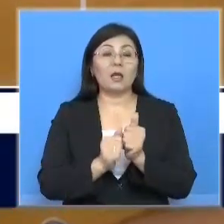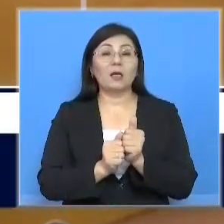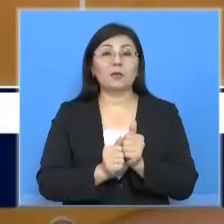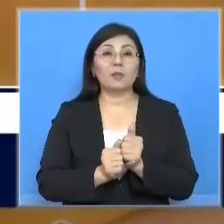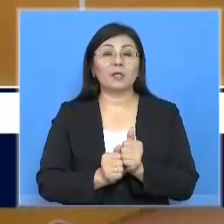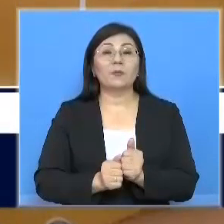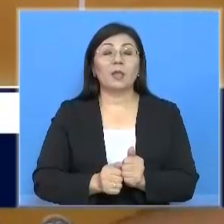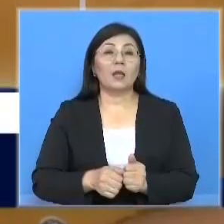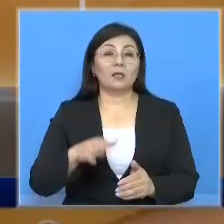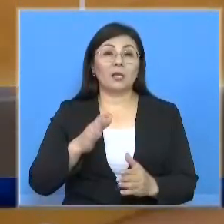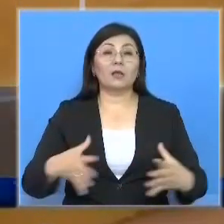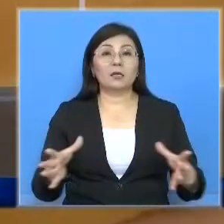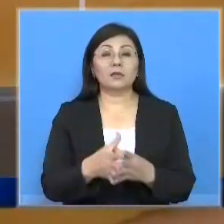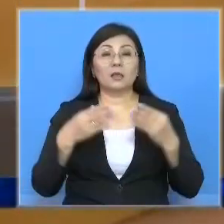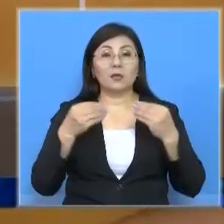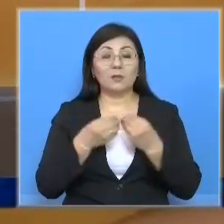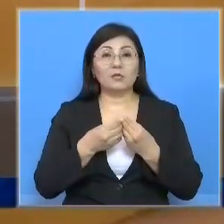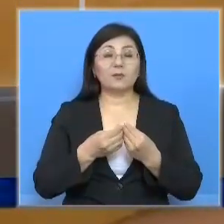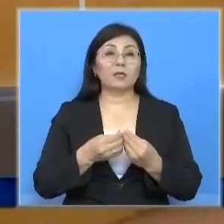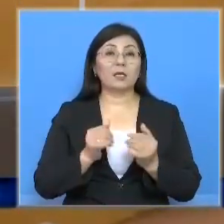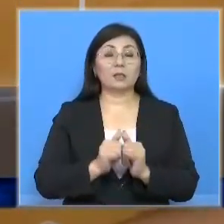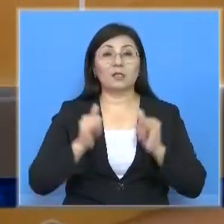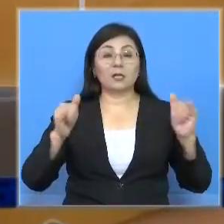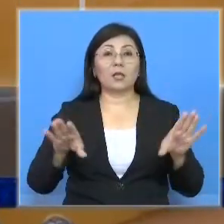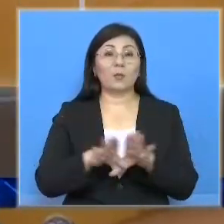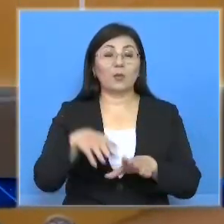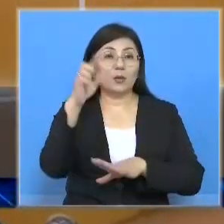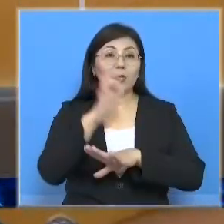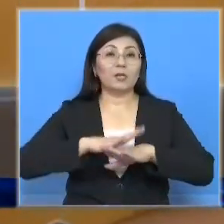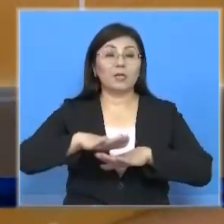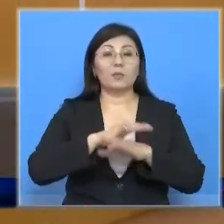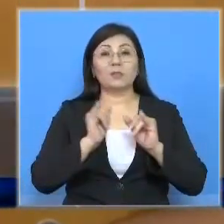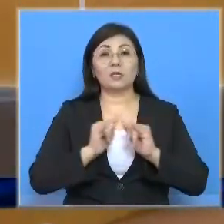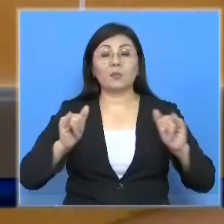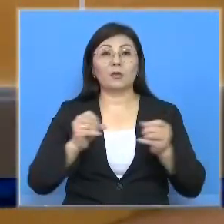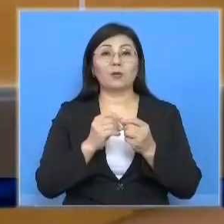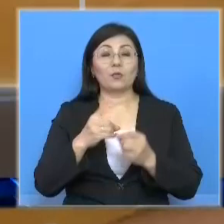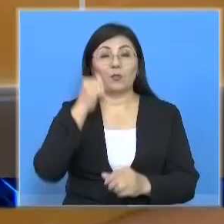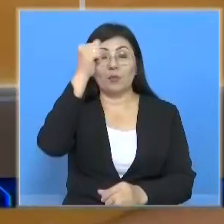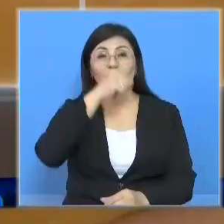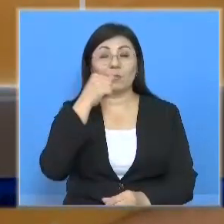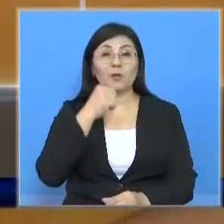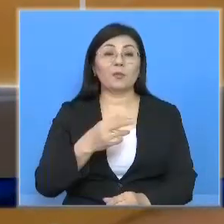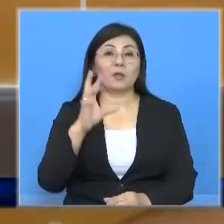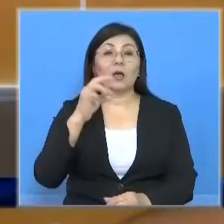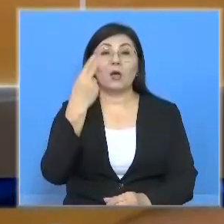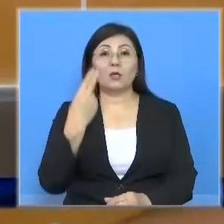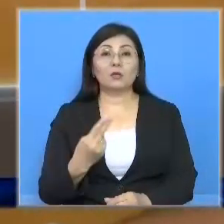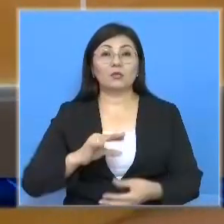табыс болса, ол еліміздің дамуы деген сөз. Сондықтан осы 11 жылдың ішінде осы әлеуметтік жобаның